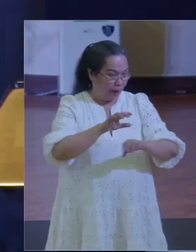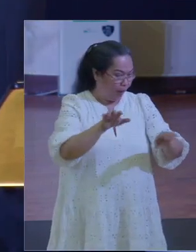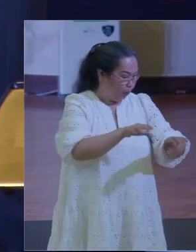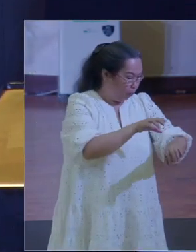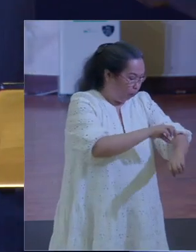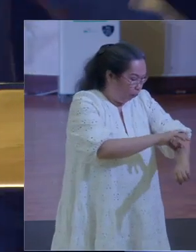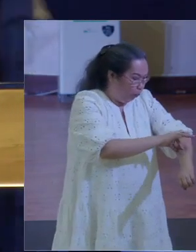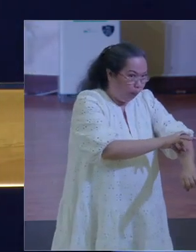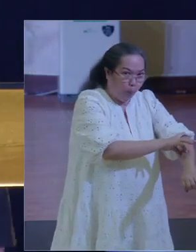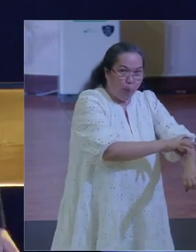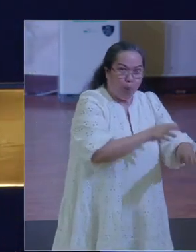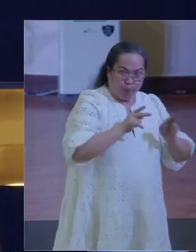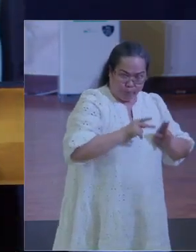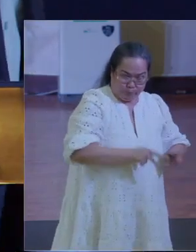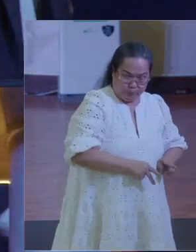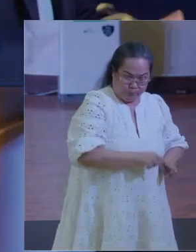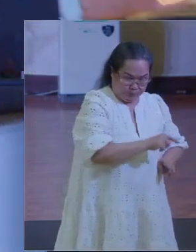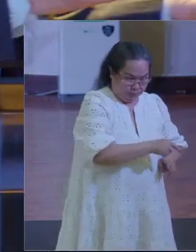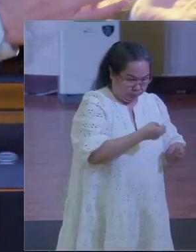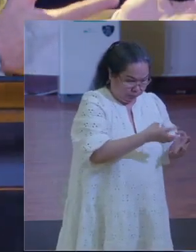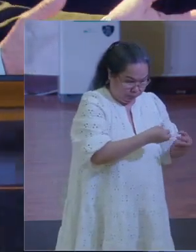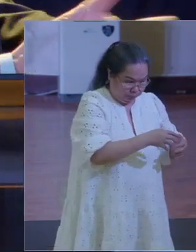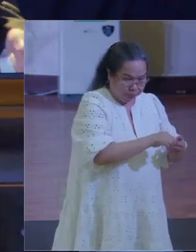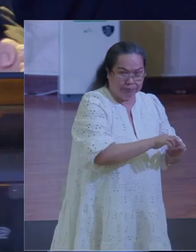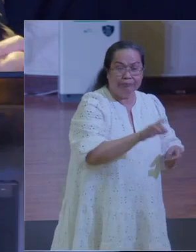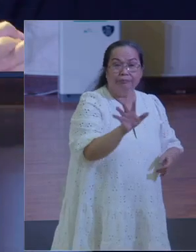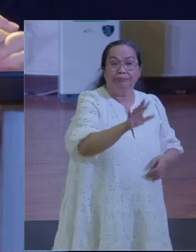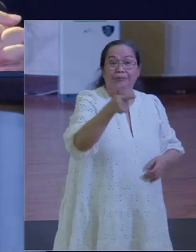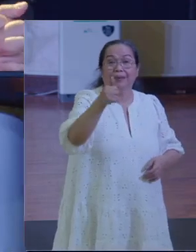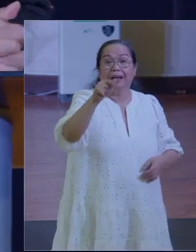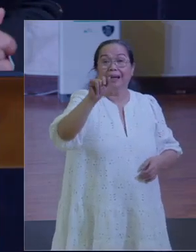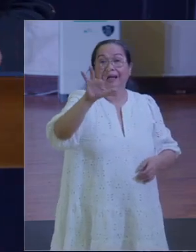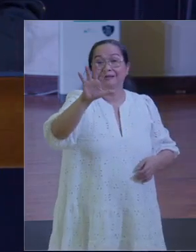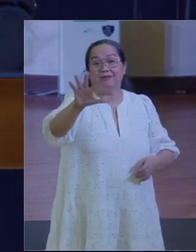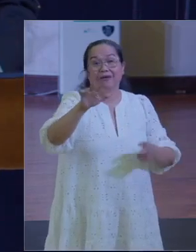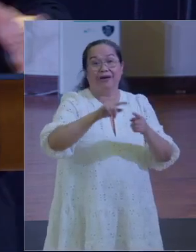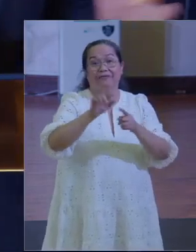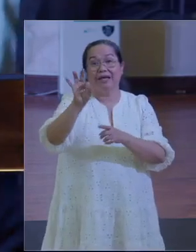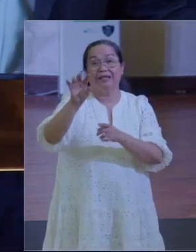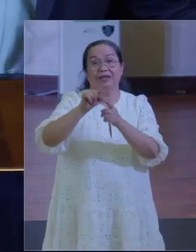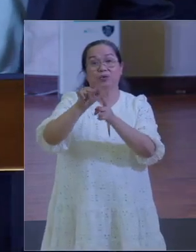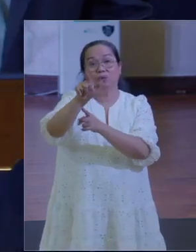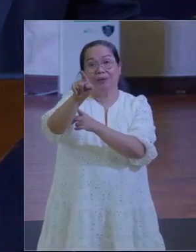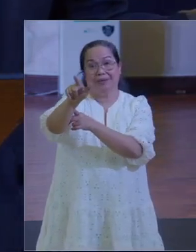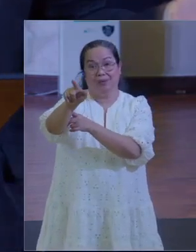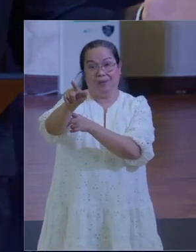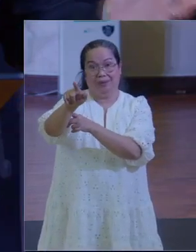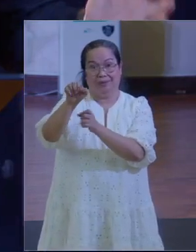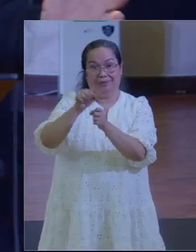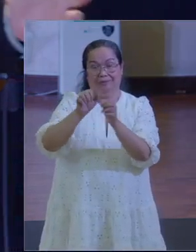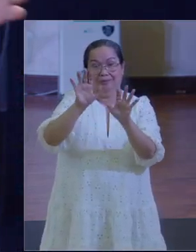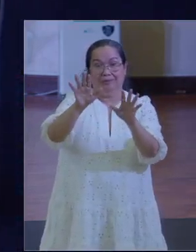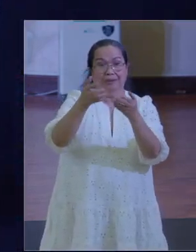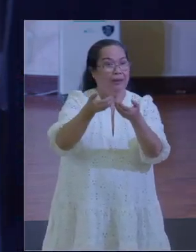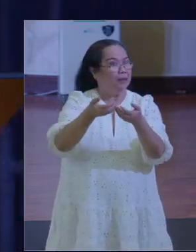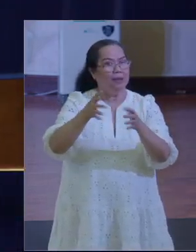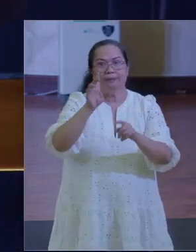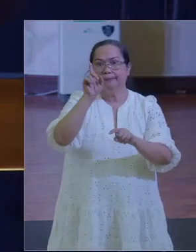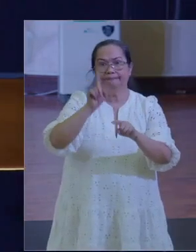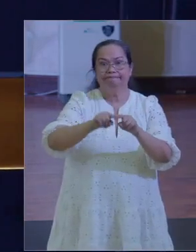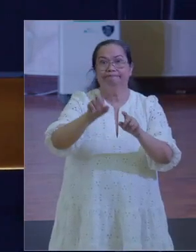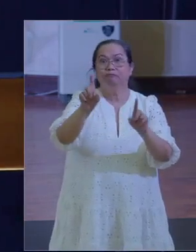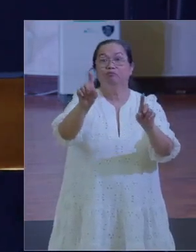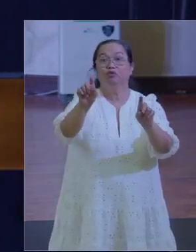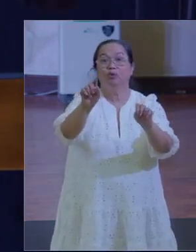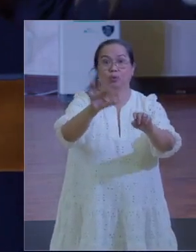flesh, plural. Ito ang sabi, Galatians 5:19-21. Hindi makakaila ang mga gawa ng laman. Pakinggan po